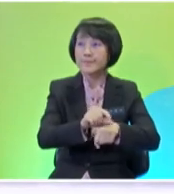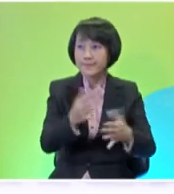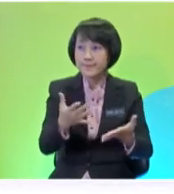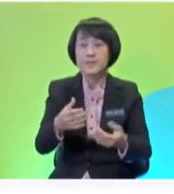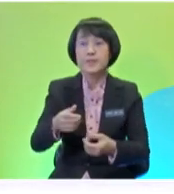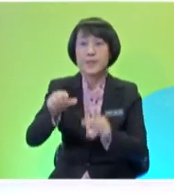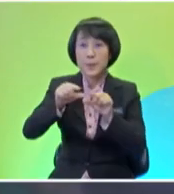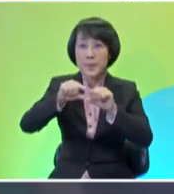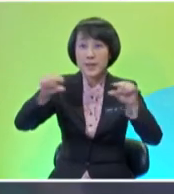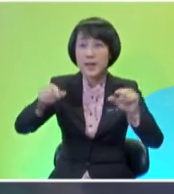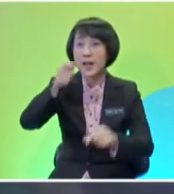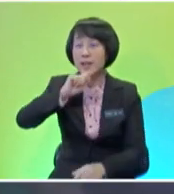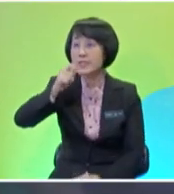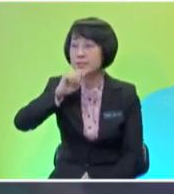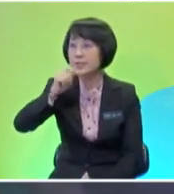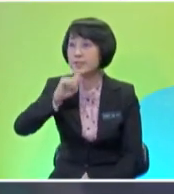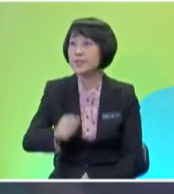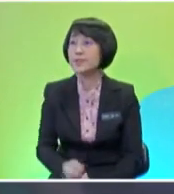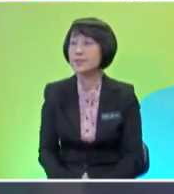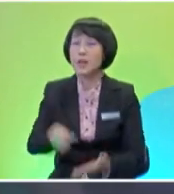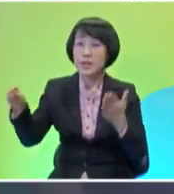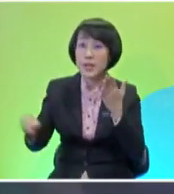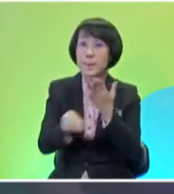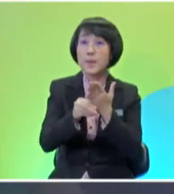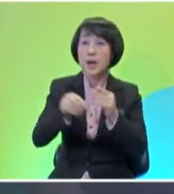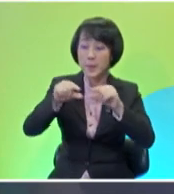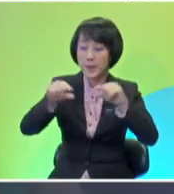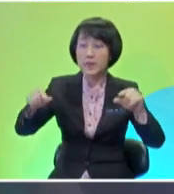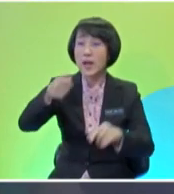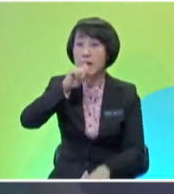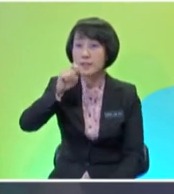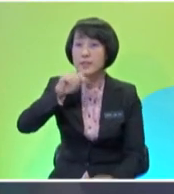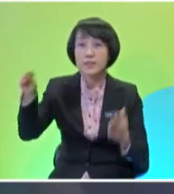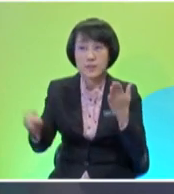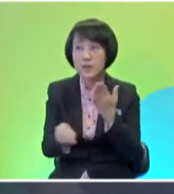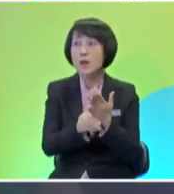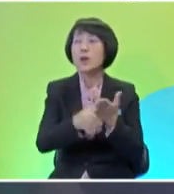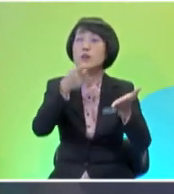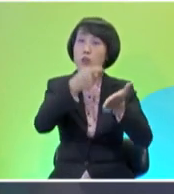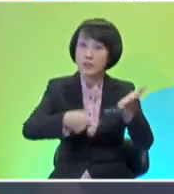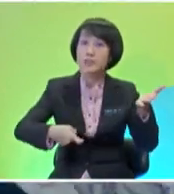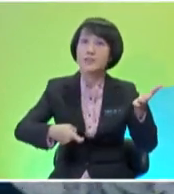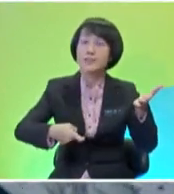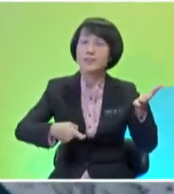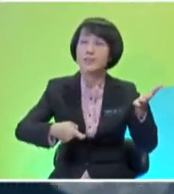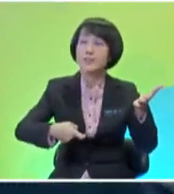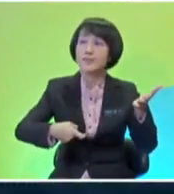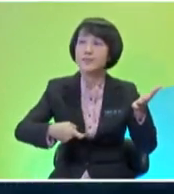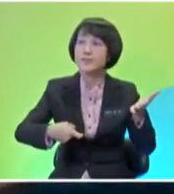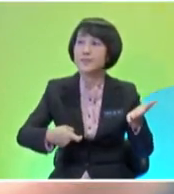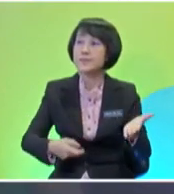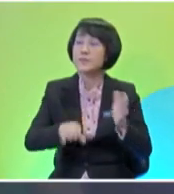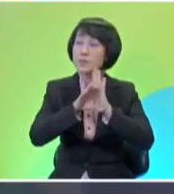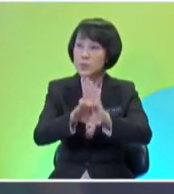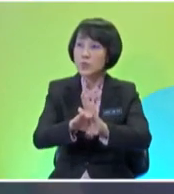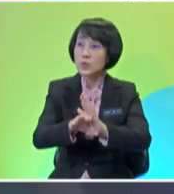aiskrim. Okey. Okey, kalau kata dia tambah batang aiskrim, ada gunakan batang aiskrim, dia kena tambah pada yang ini. Tambah kos lagi. Yes, tambah kos lagi. Okey, contoh kalau